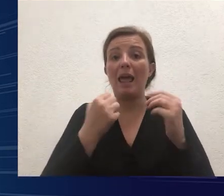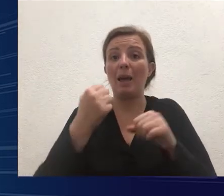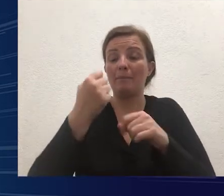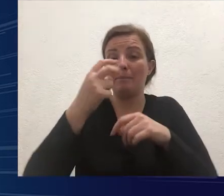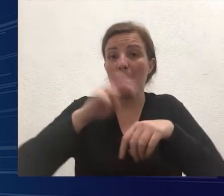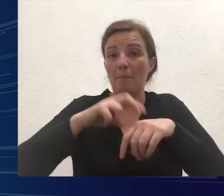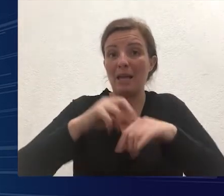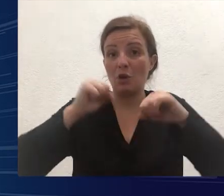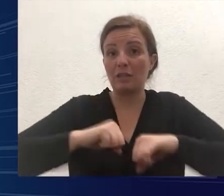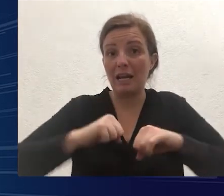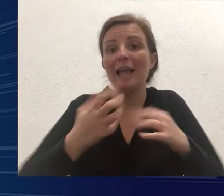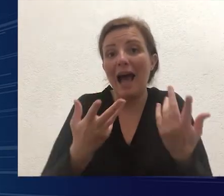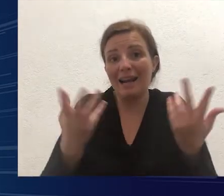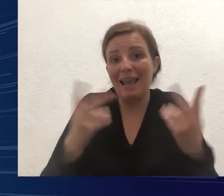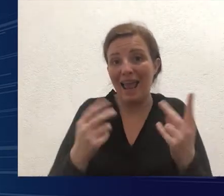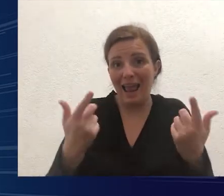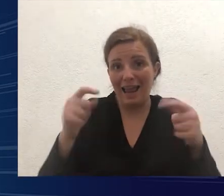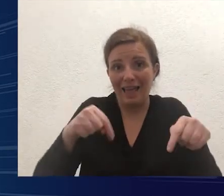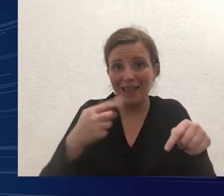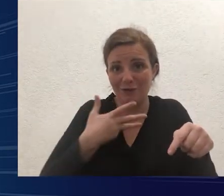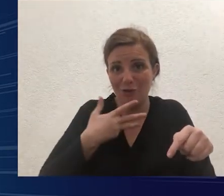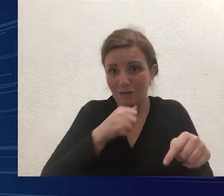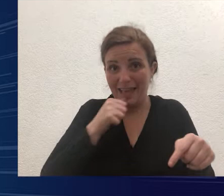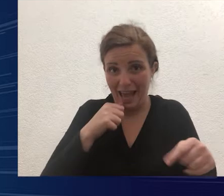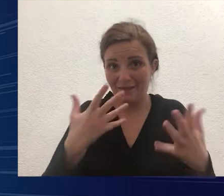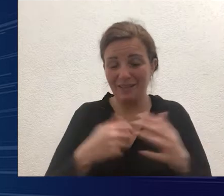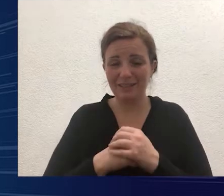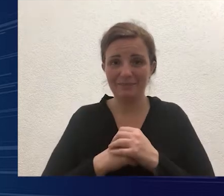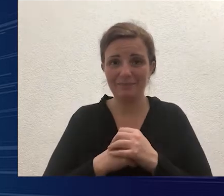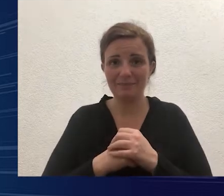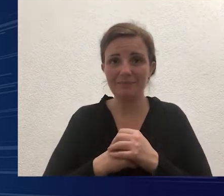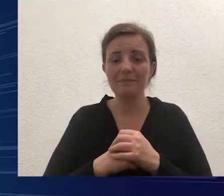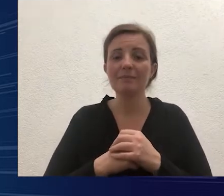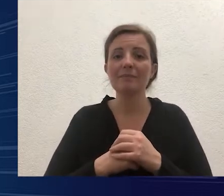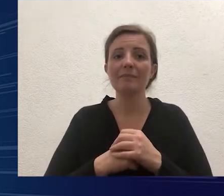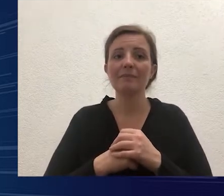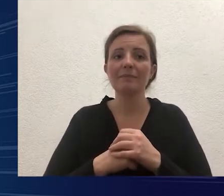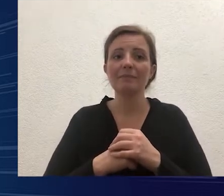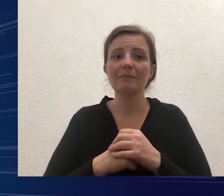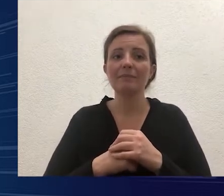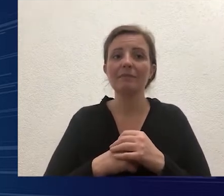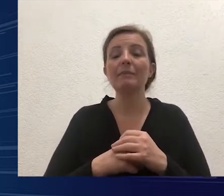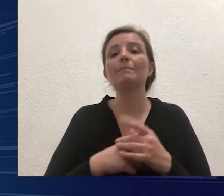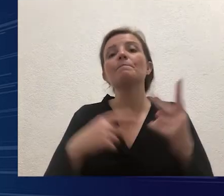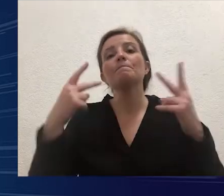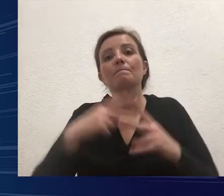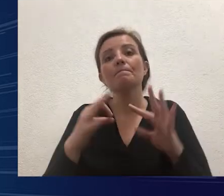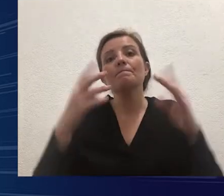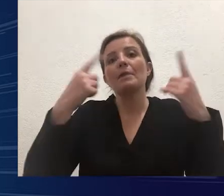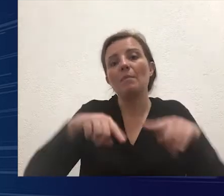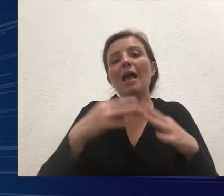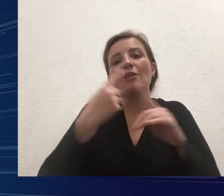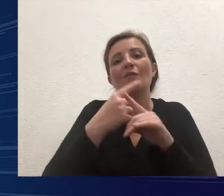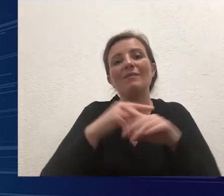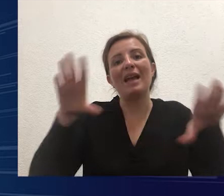sanitaria che in qualche modo ci sono necessitate dall'attualità la trattazione sarebbe